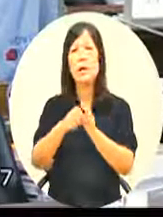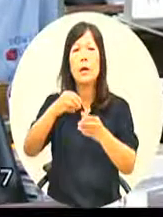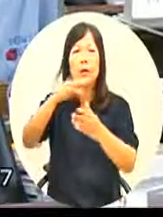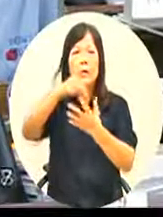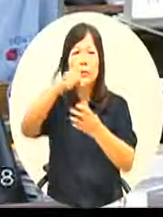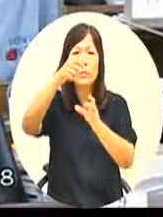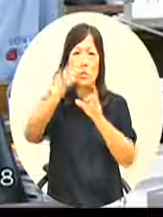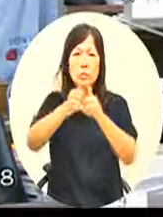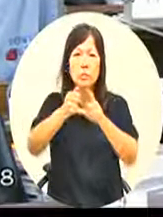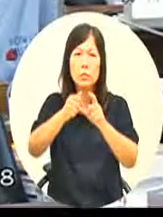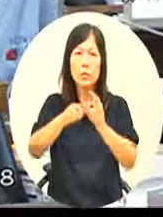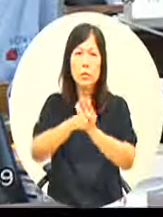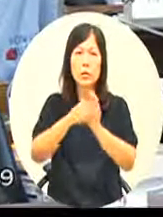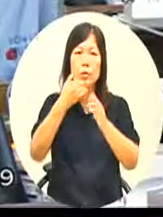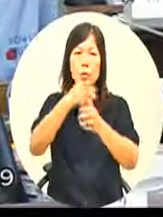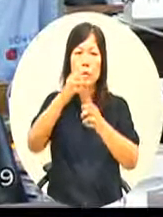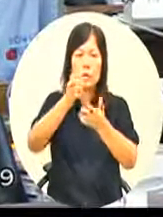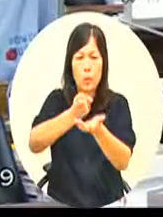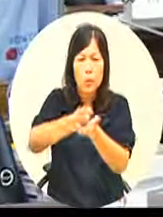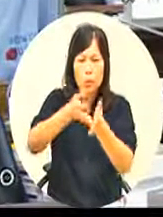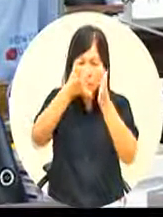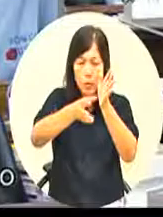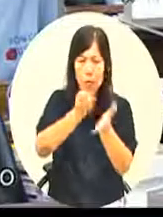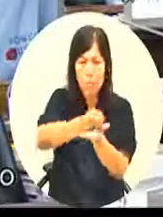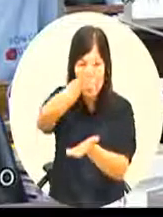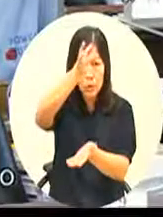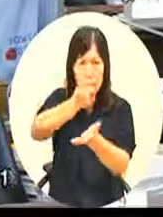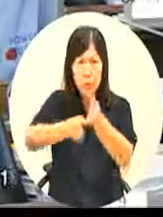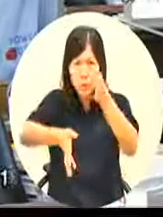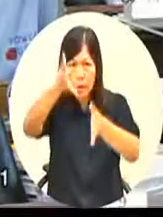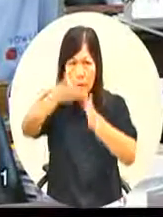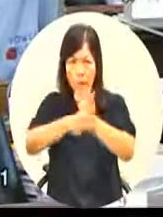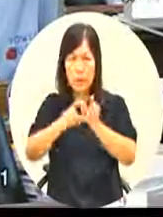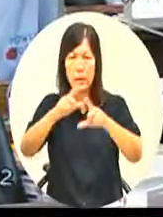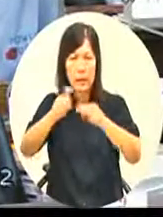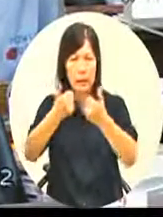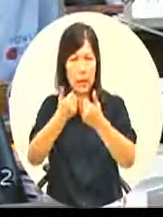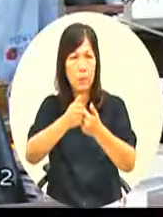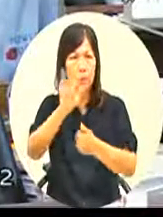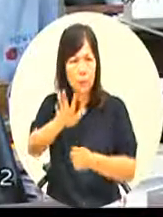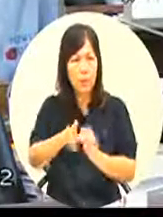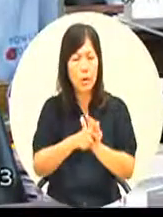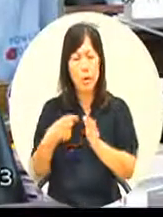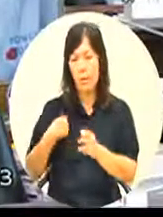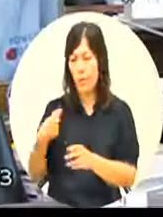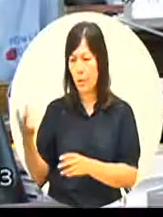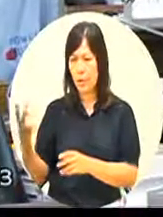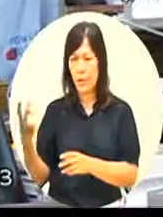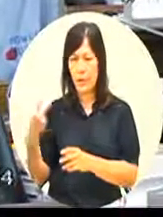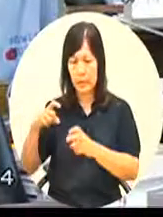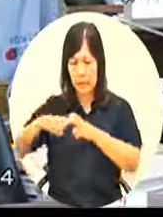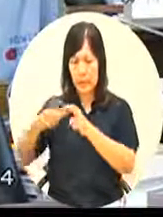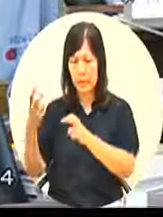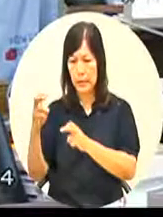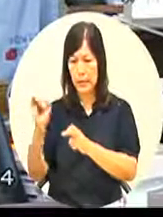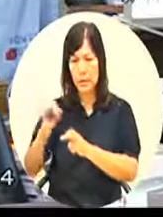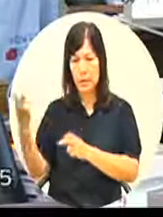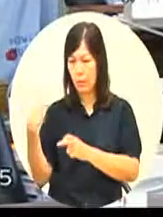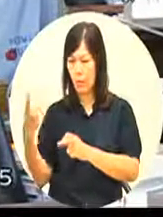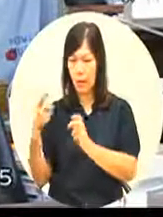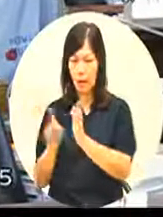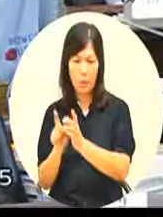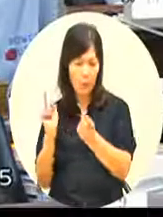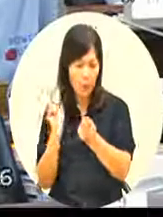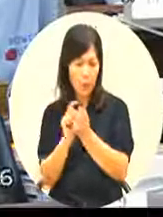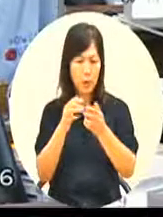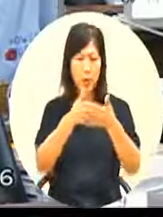谓的那个大楼的住户所有区分权的那个大会啦。那我跟乔如姐我们遇到的状况，就是在美术馆地区